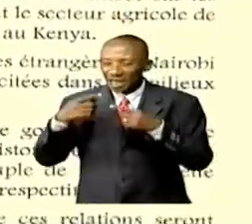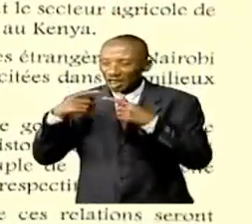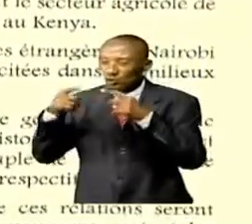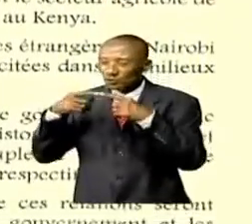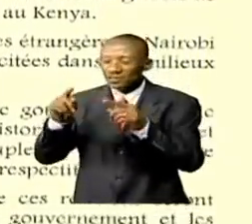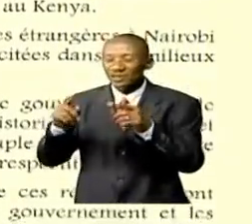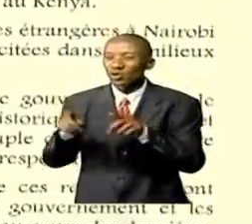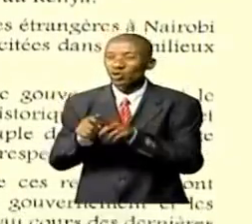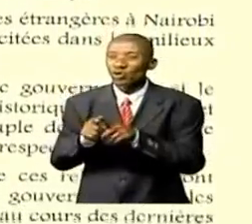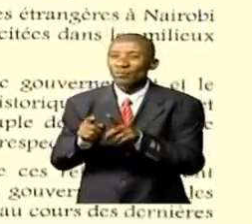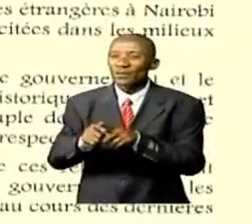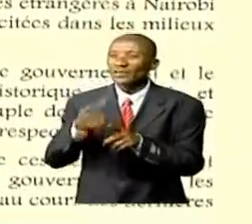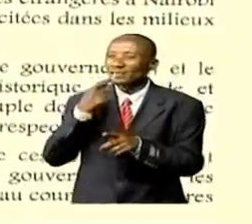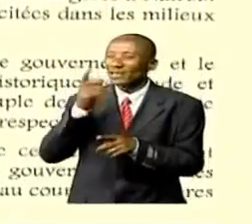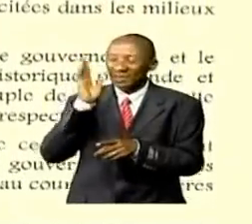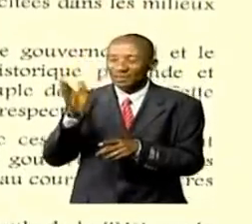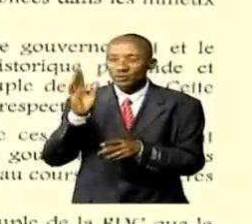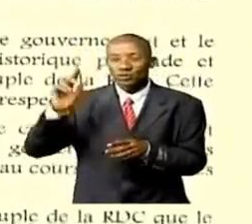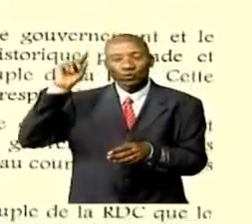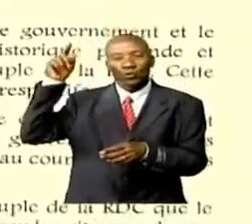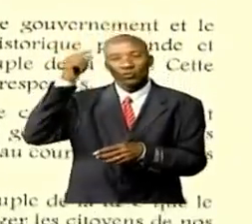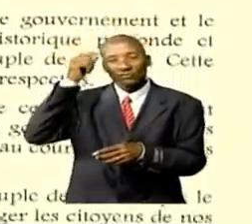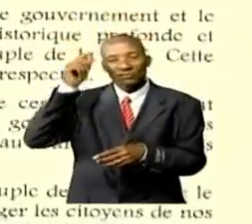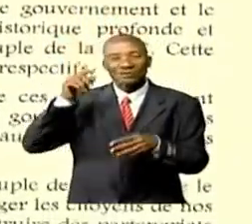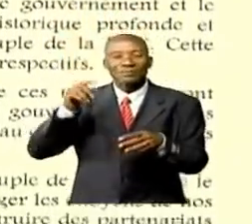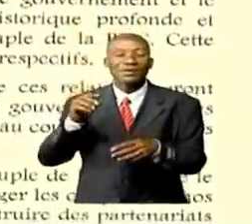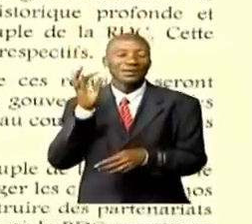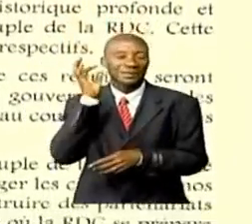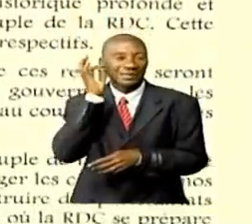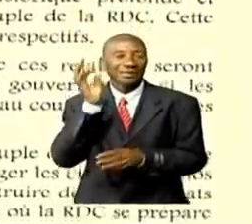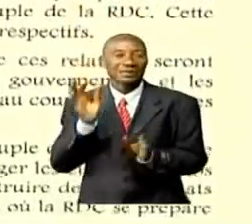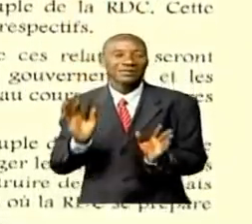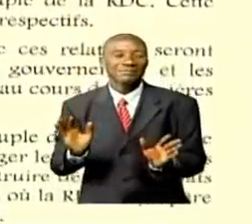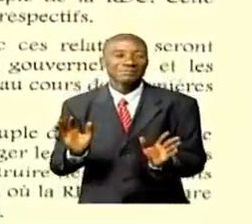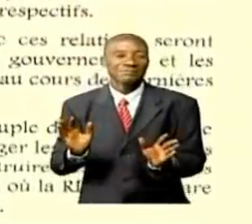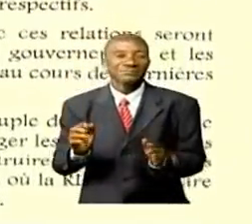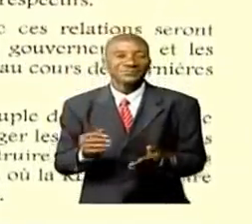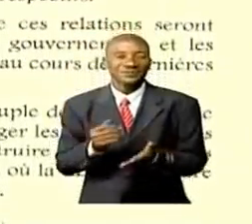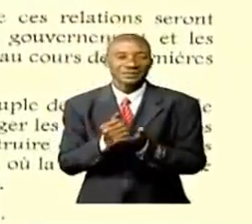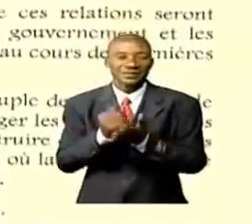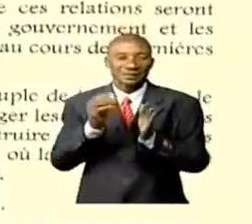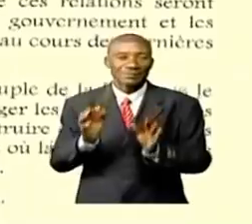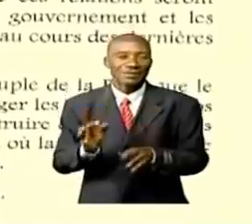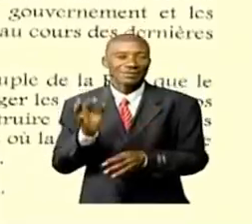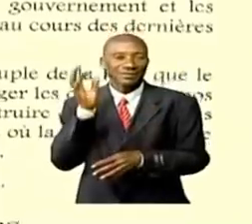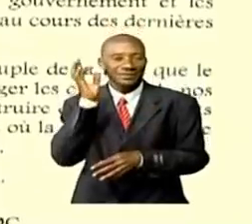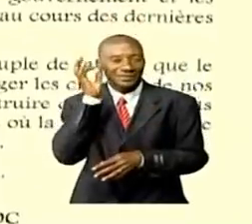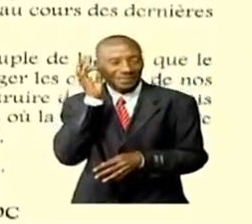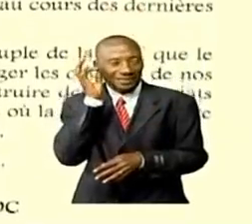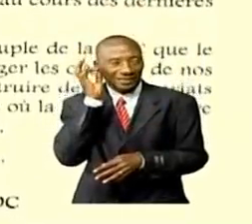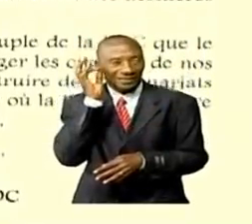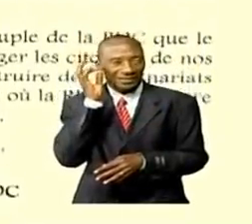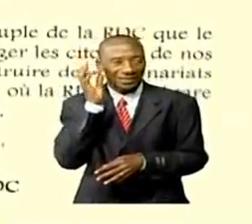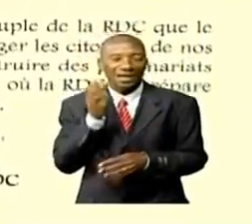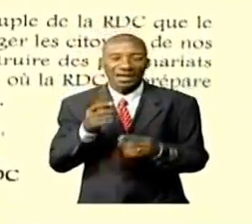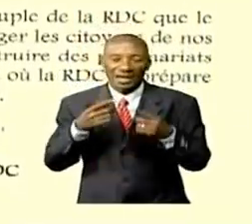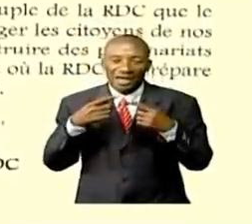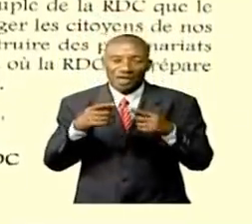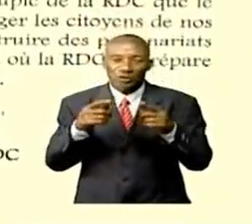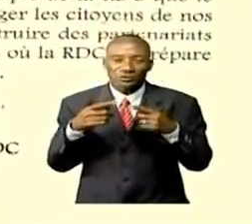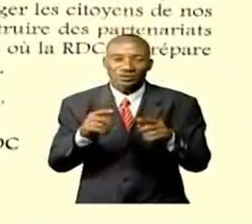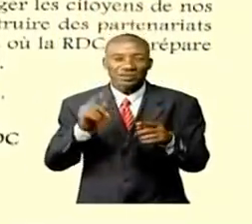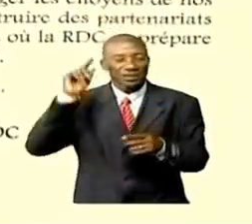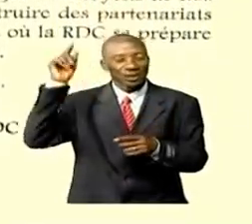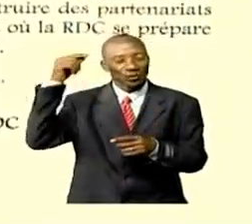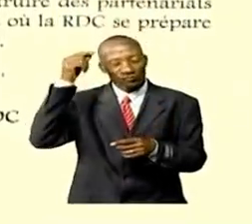un communiqué de presse publié cet avant-midi, l'ambassadeur de Kenya a rassuré le gouvernement et le peuple de la